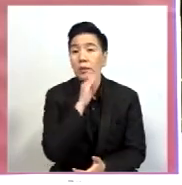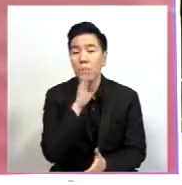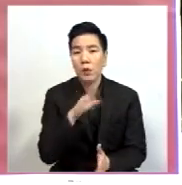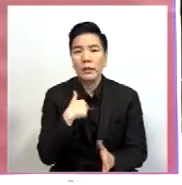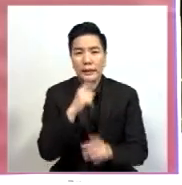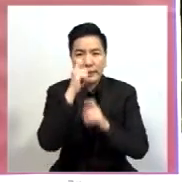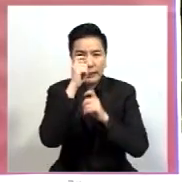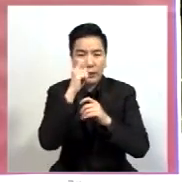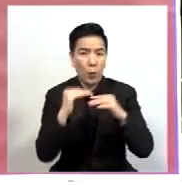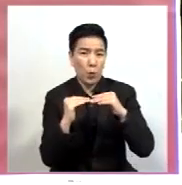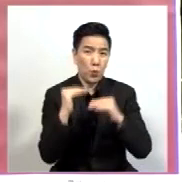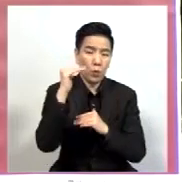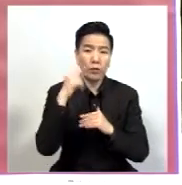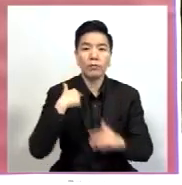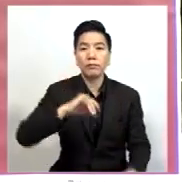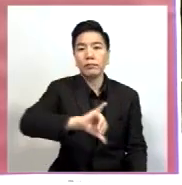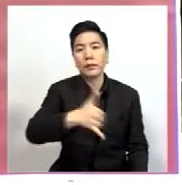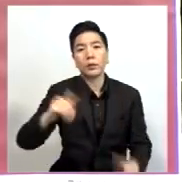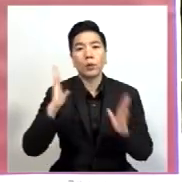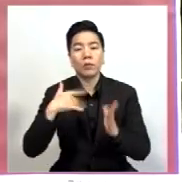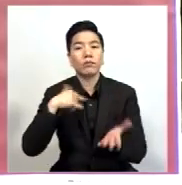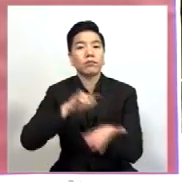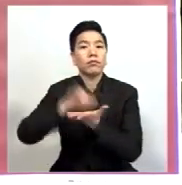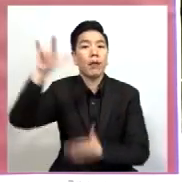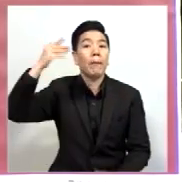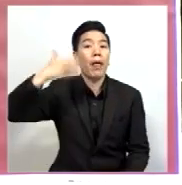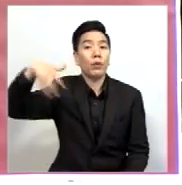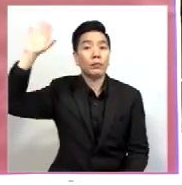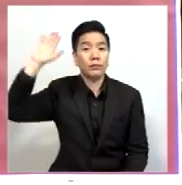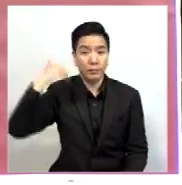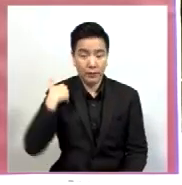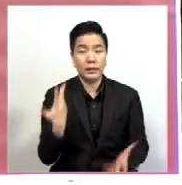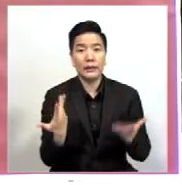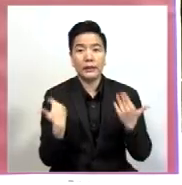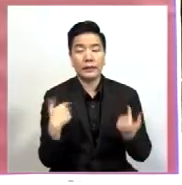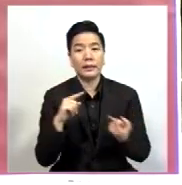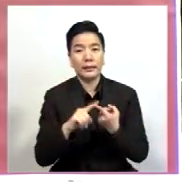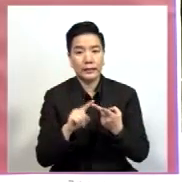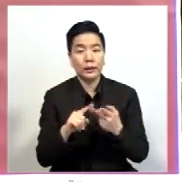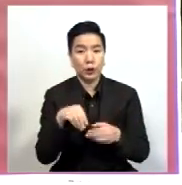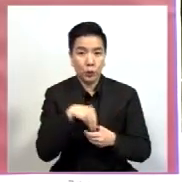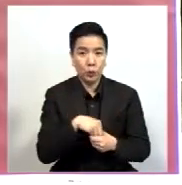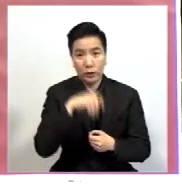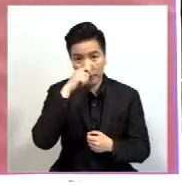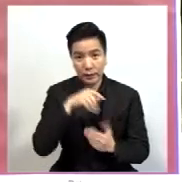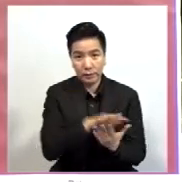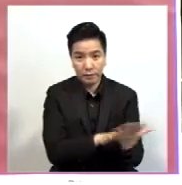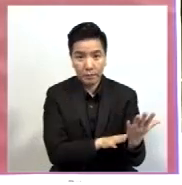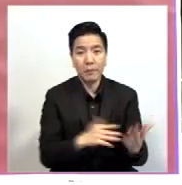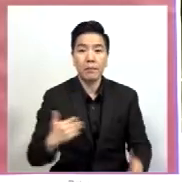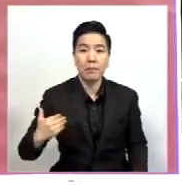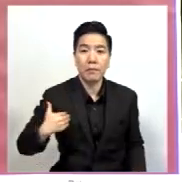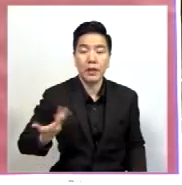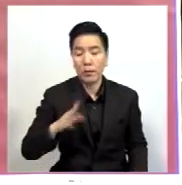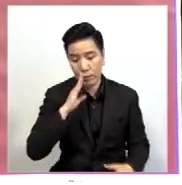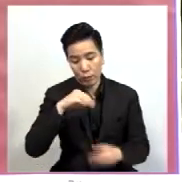สัมผัสเสี่ยงสูงเนี่ยก็จะมีบางคนนะครับที่เดินทางออกนอกประเทศไปเรียบร้อยแล้วนะครับบางคนเนี่ยยังอยู่ในประเทศในส่วนที่ยังอยู่ในประเทศ